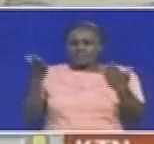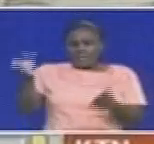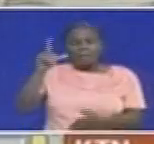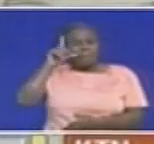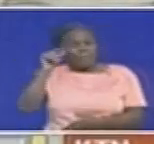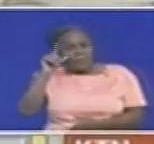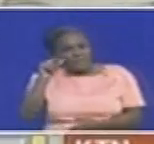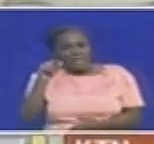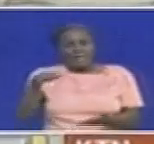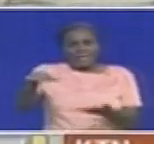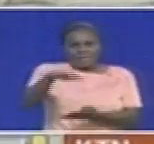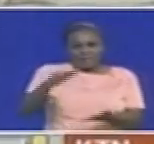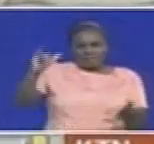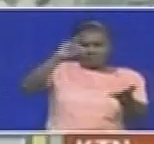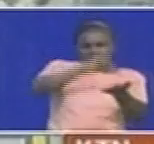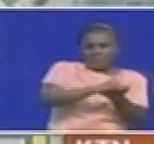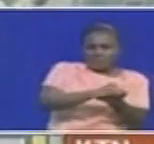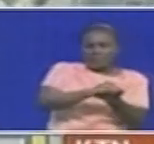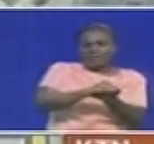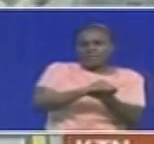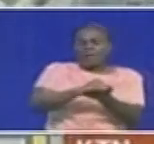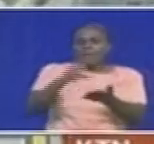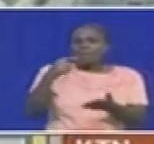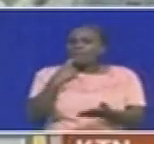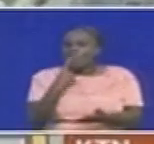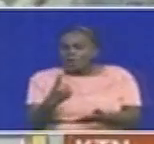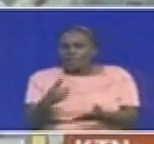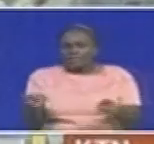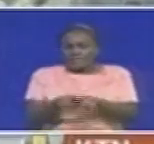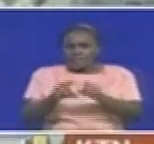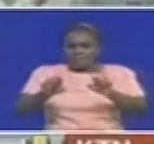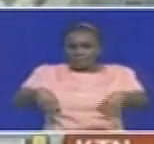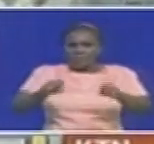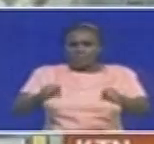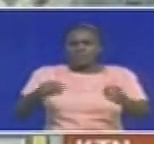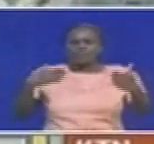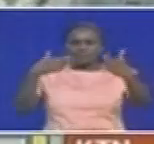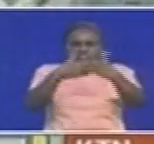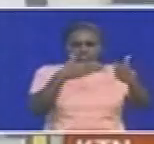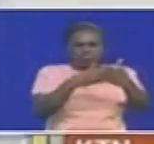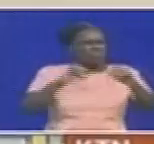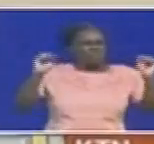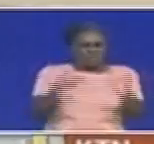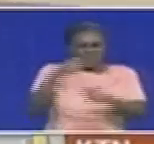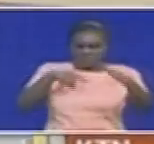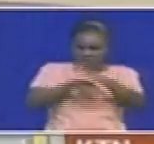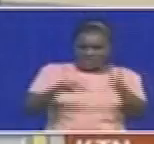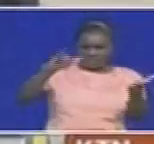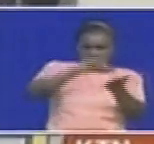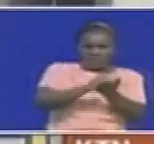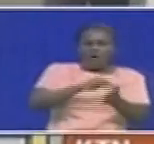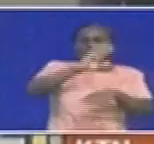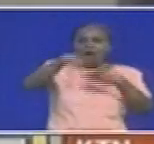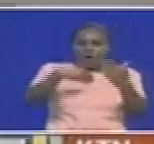Mombasa. Katika uwanja wa ndege wa kimataifa Moi, pikipiki zimepigwa marufuku kuingia. Gareji zote